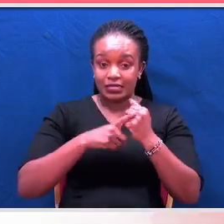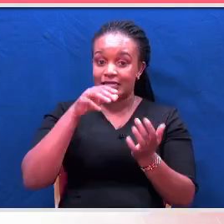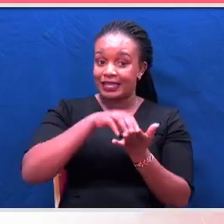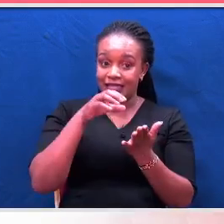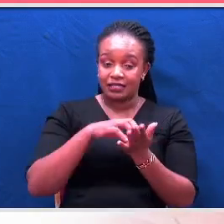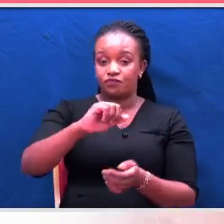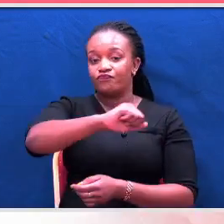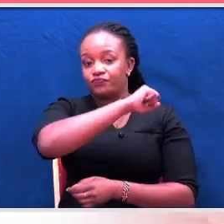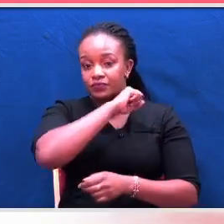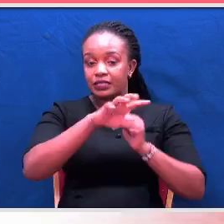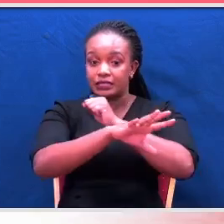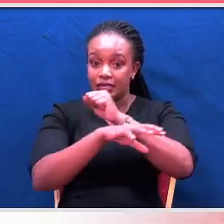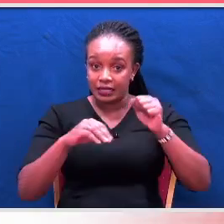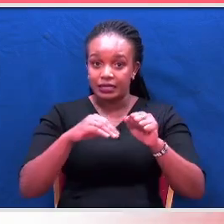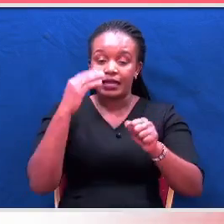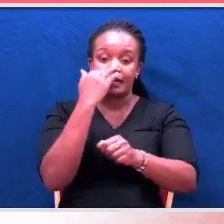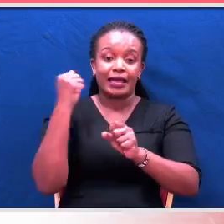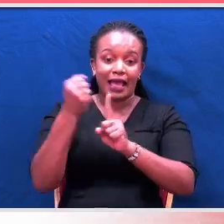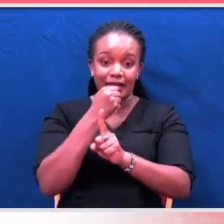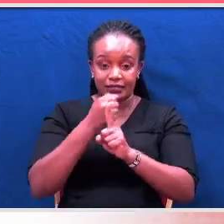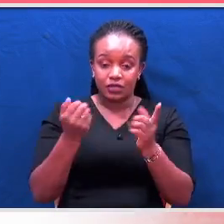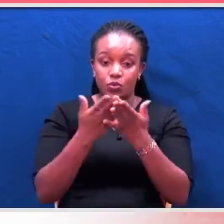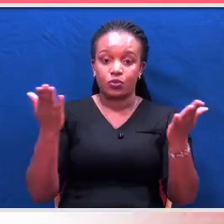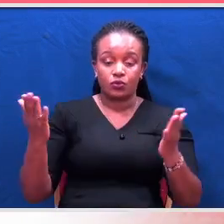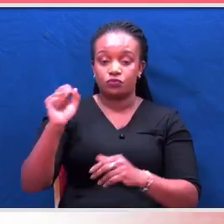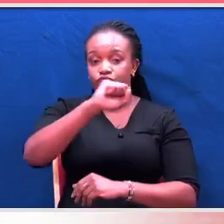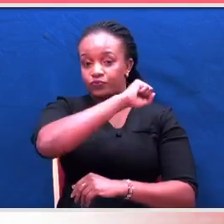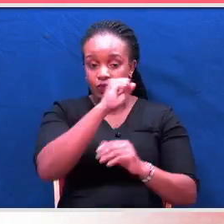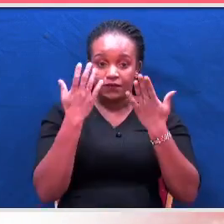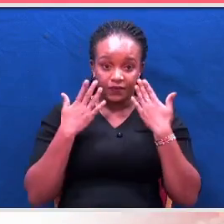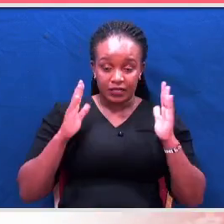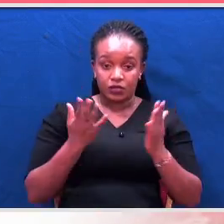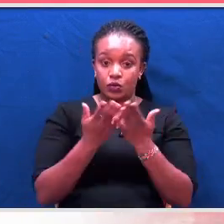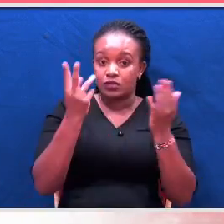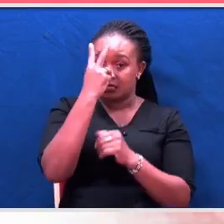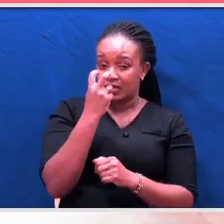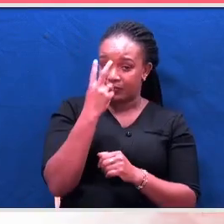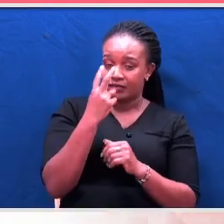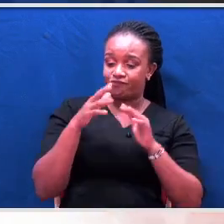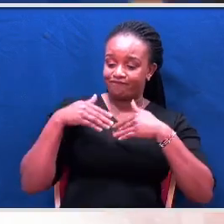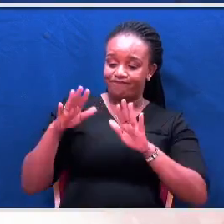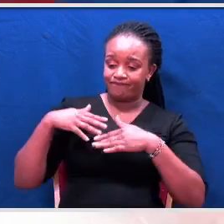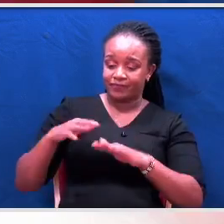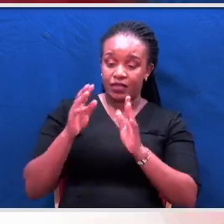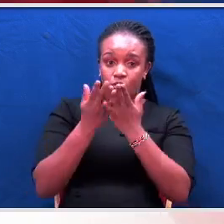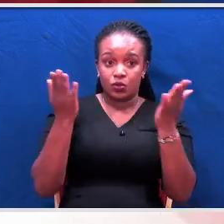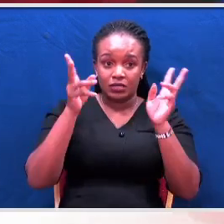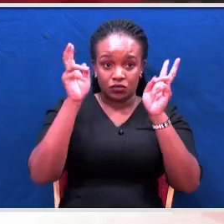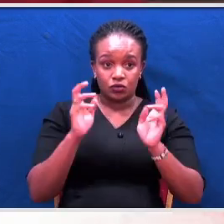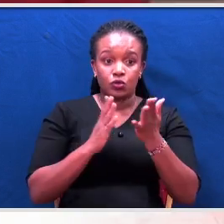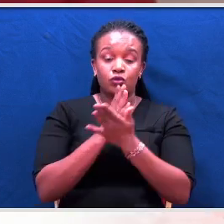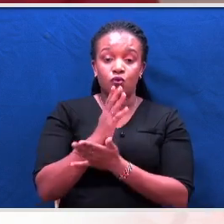nyara, wizi na kumjeruhi aliyetekwa nyara. Aidha, washukiwa hao wamekana mashtaka hayo, huku wakili wao